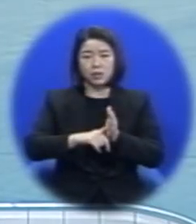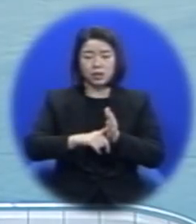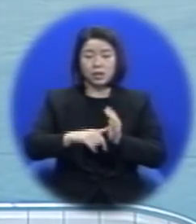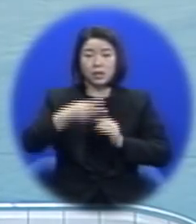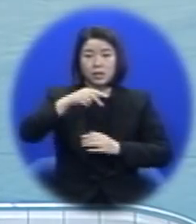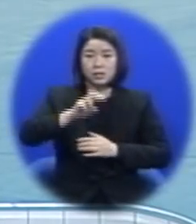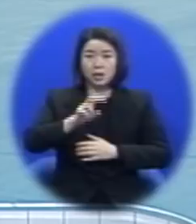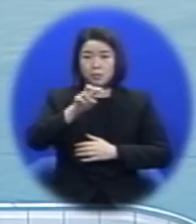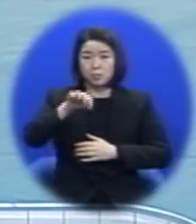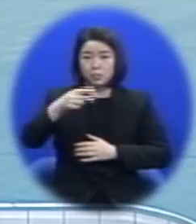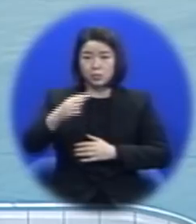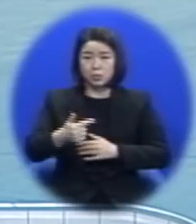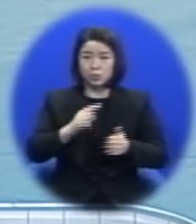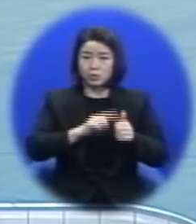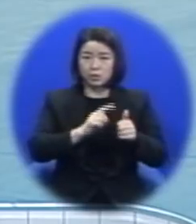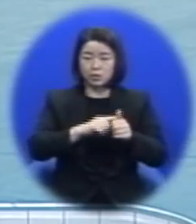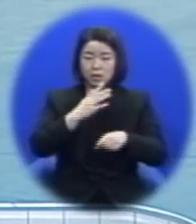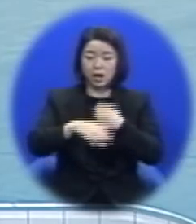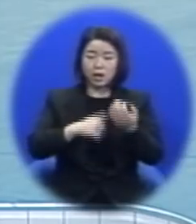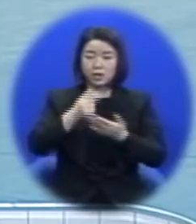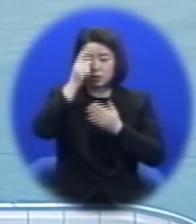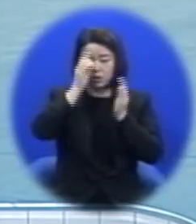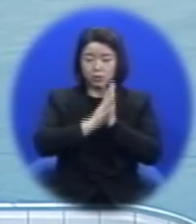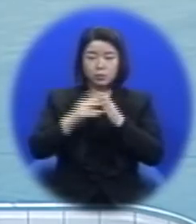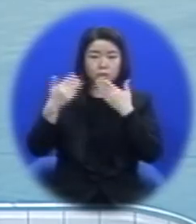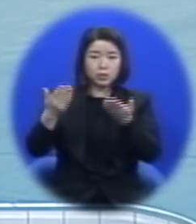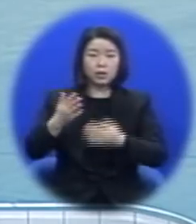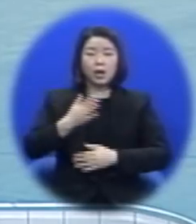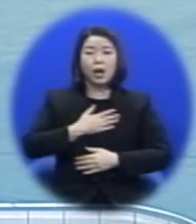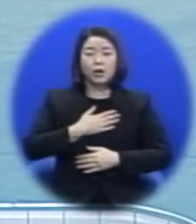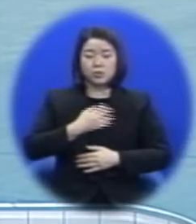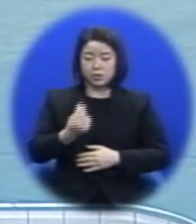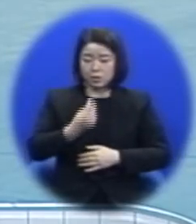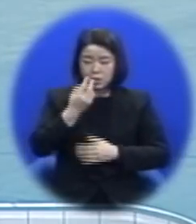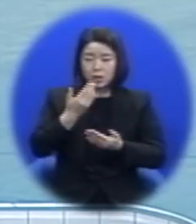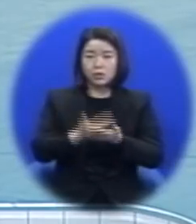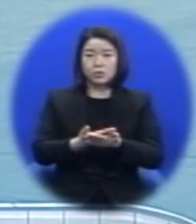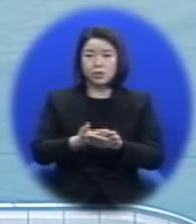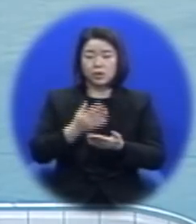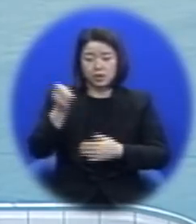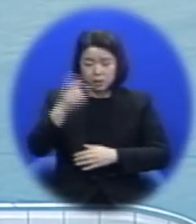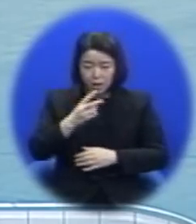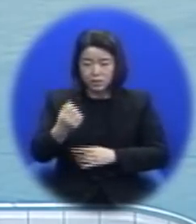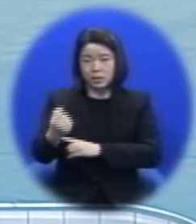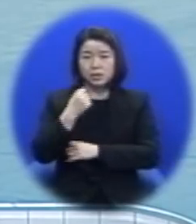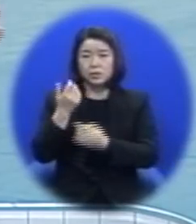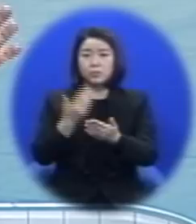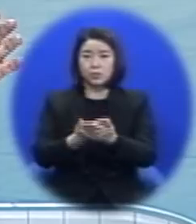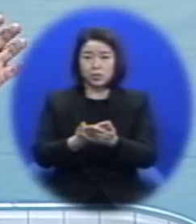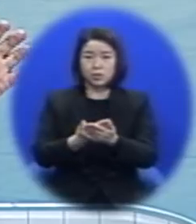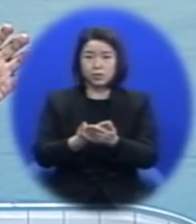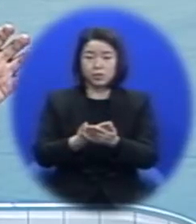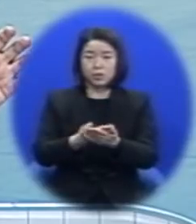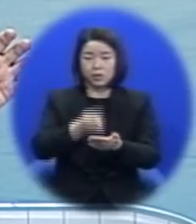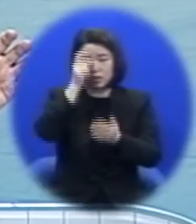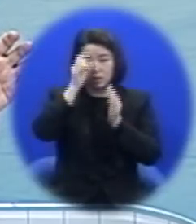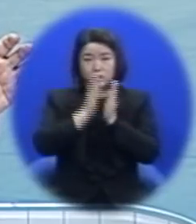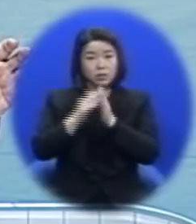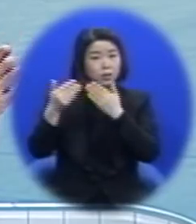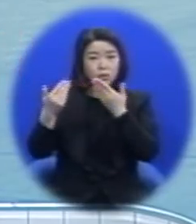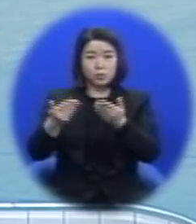기도했잖아요. 하나님, 저를 살려주세요. 저에게 다시 힘을 주세요. 삼손 그렇게 기도 안